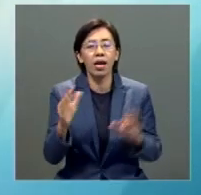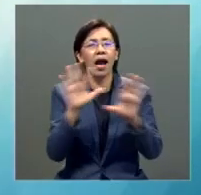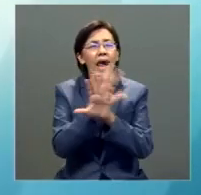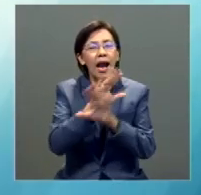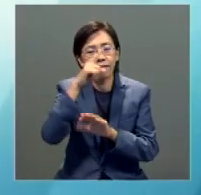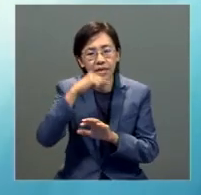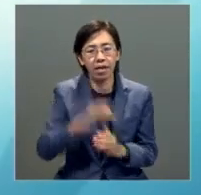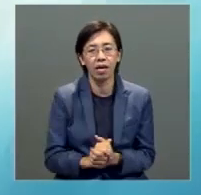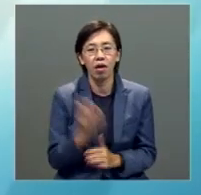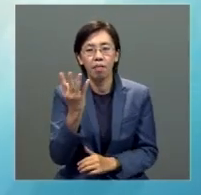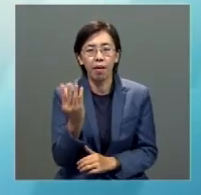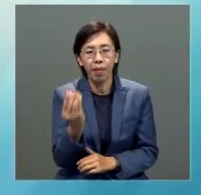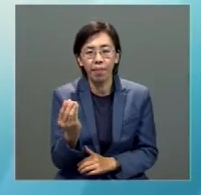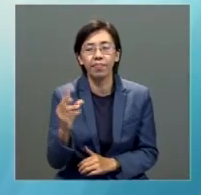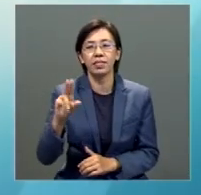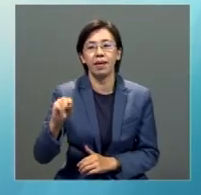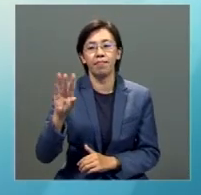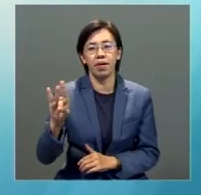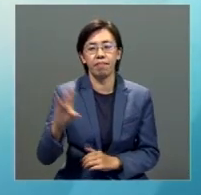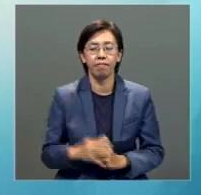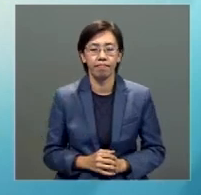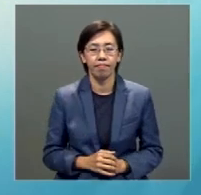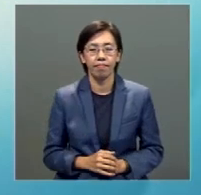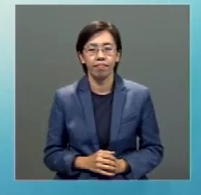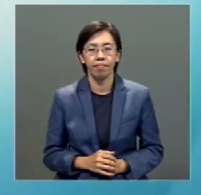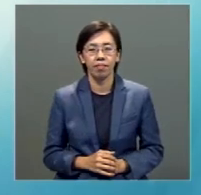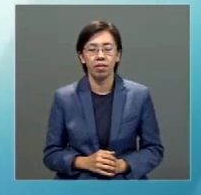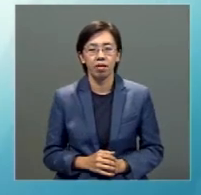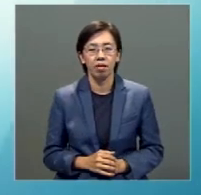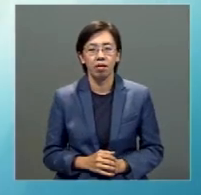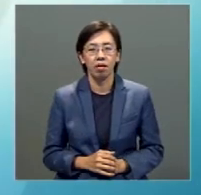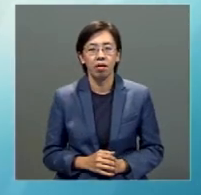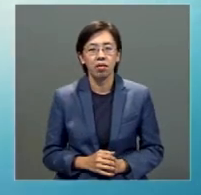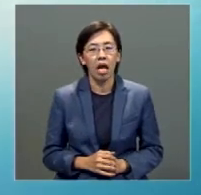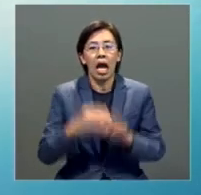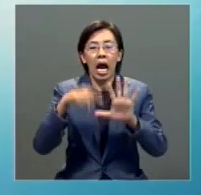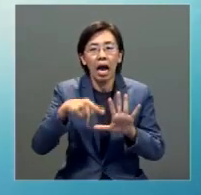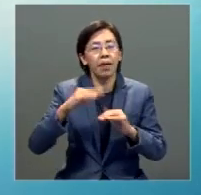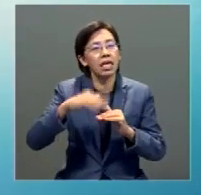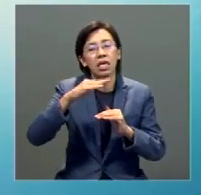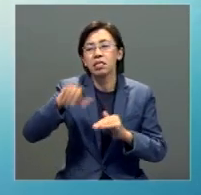มาเลเซียรายใหม่ก็ลดลงตามส่วนของไทยๆงานเราจะเป็นเลข2หลักนะครับ 38นะครับแต่ว่าแต่ละแห่งนั้นเกิด 5,000